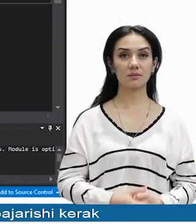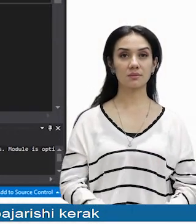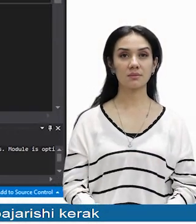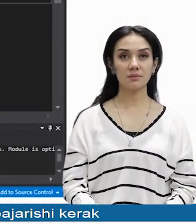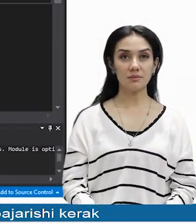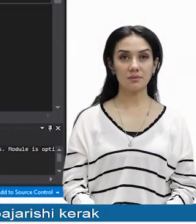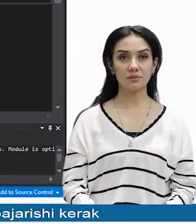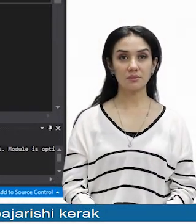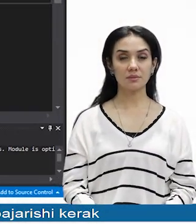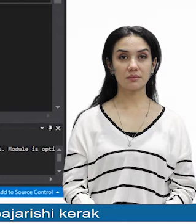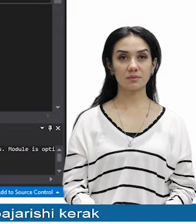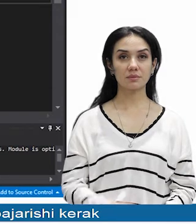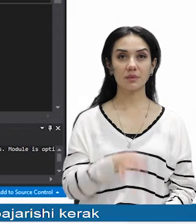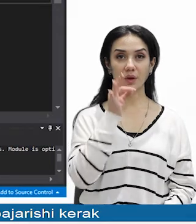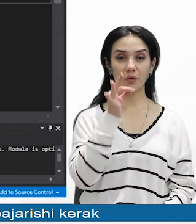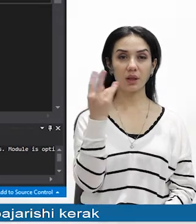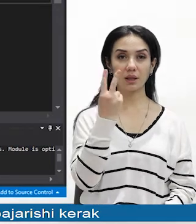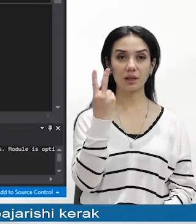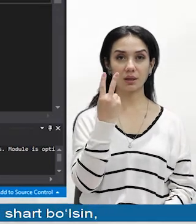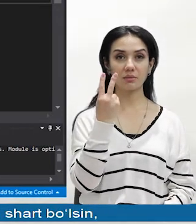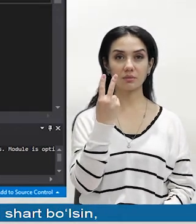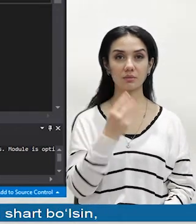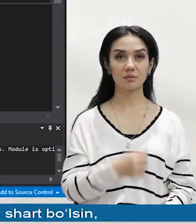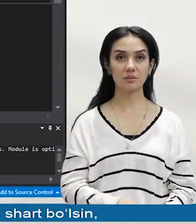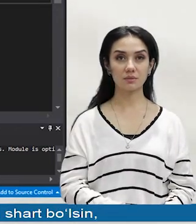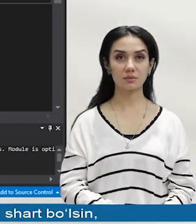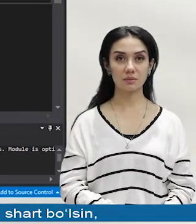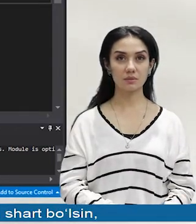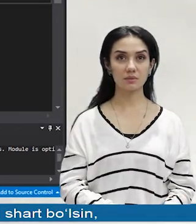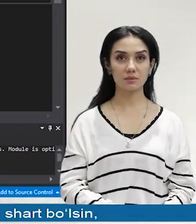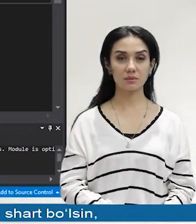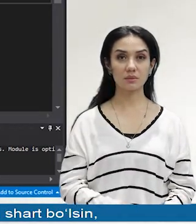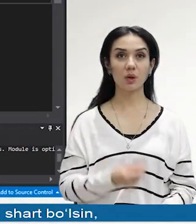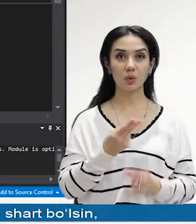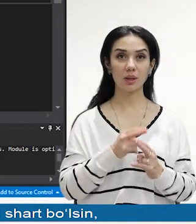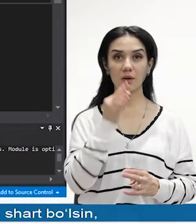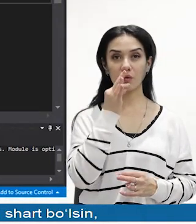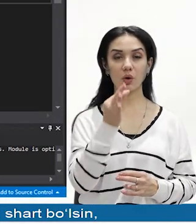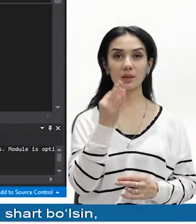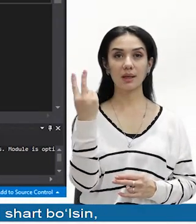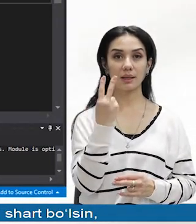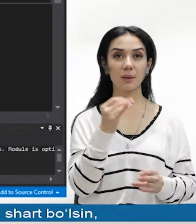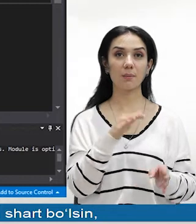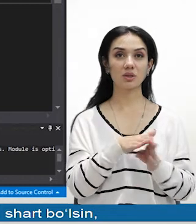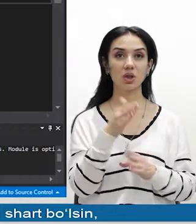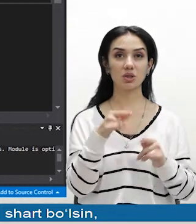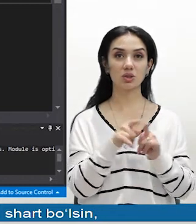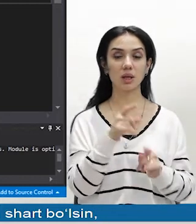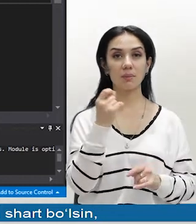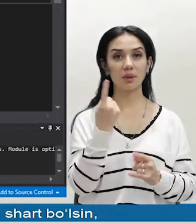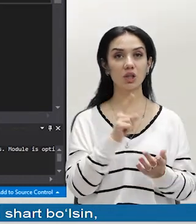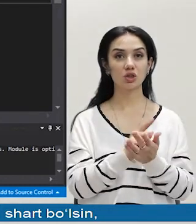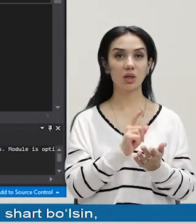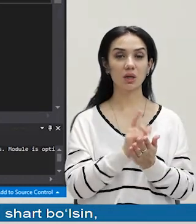Aks holda ifoda 2 ni bajarish kerak edi. Yo'q, ifoda 2 ni bajarma. Shu ifoda 2 ni bajarishda ham bitta shart